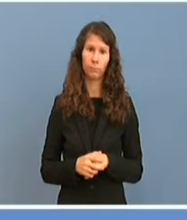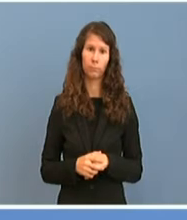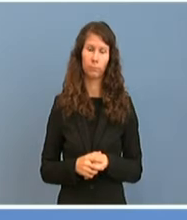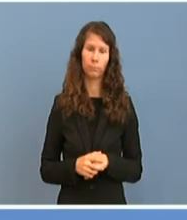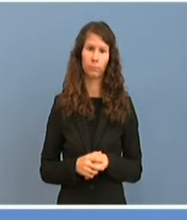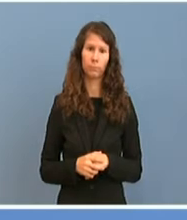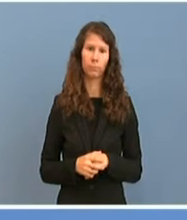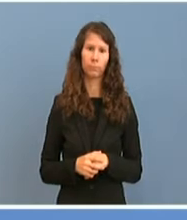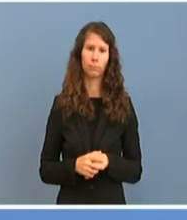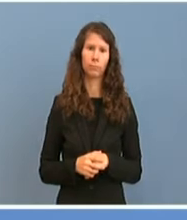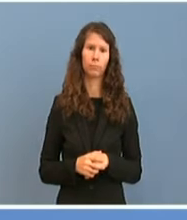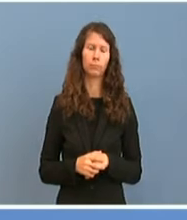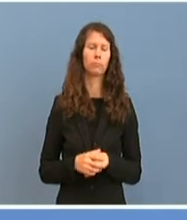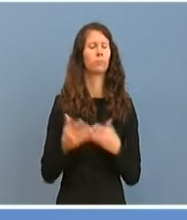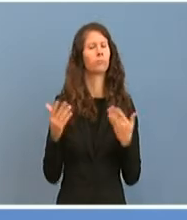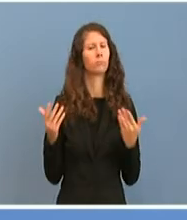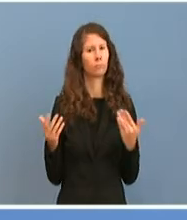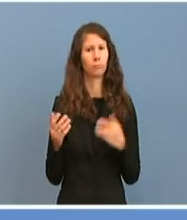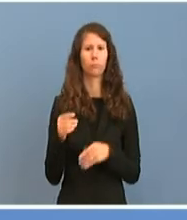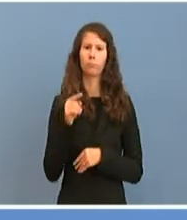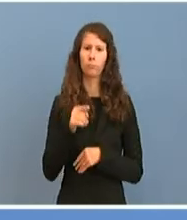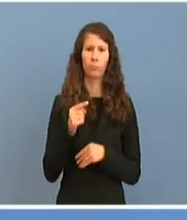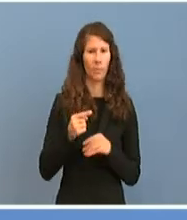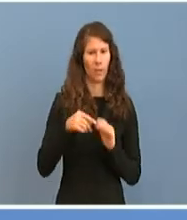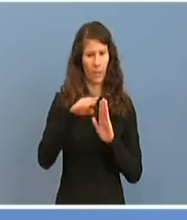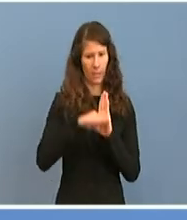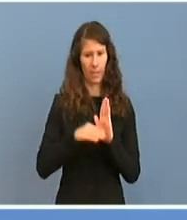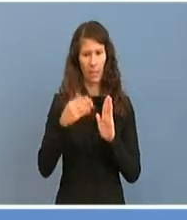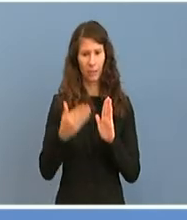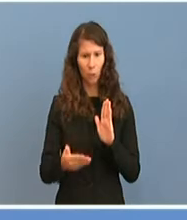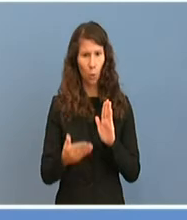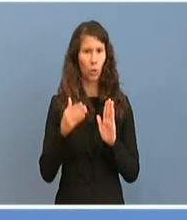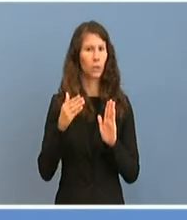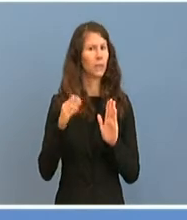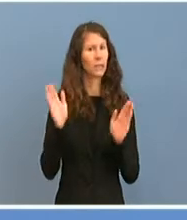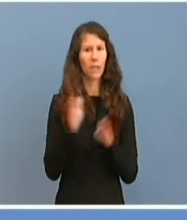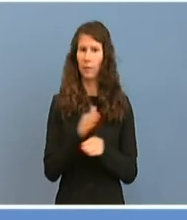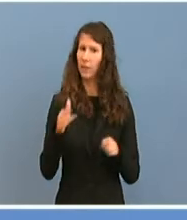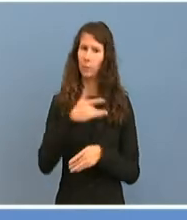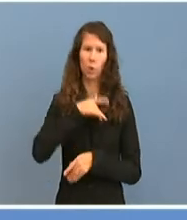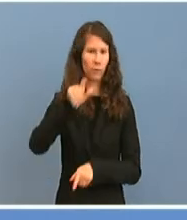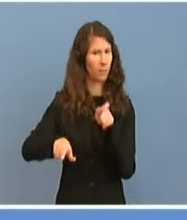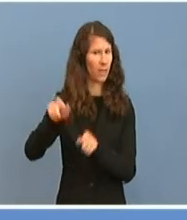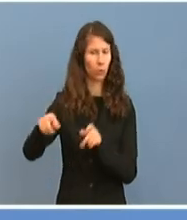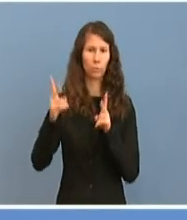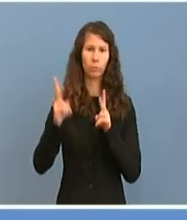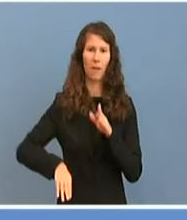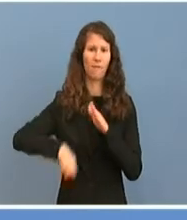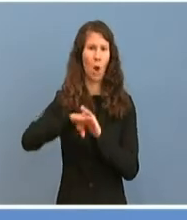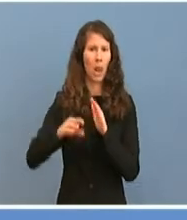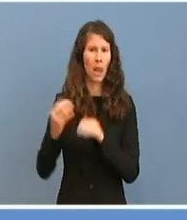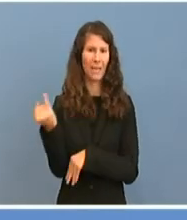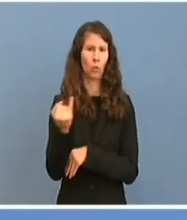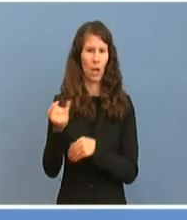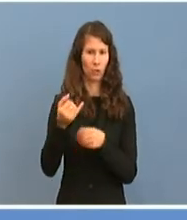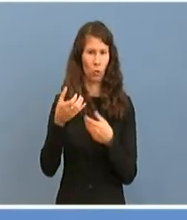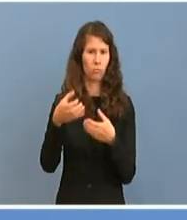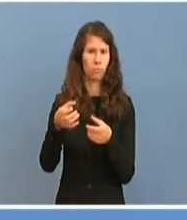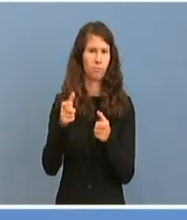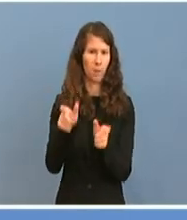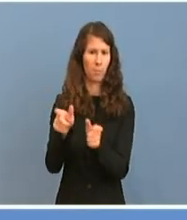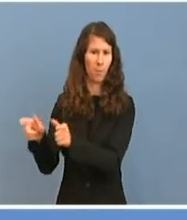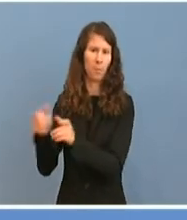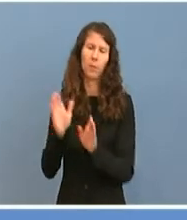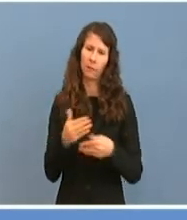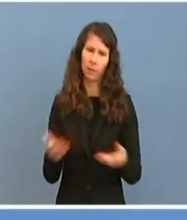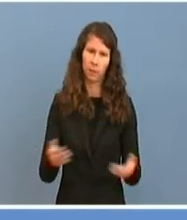Dabei wird stets berücksichtigt, dass die jeweiligen Regelungen nicht zu einer vollständigen sozialen Isolation der Betroffenen führen dürfen. Bei steigenden Infektionszahlen werden die